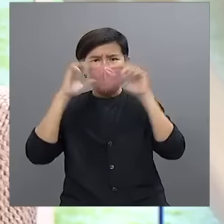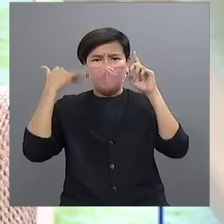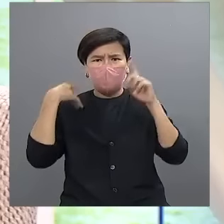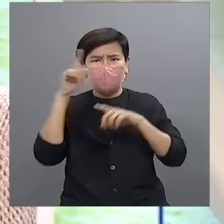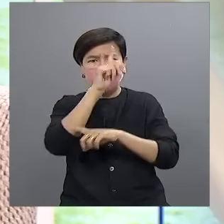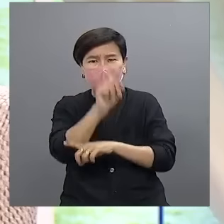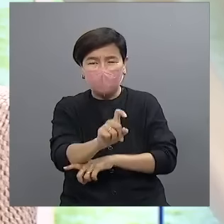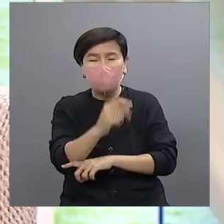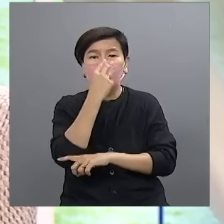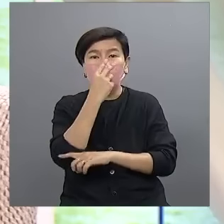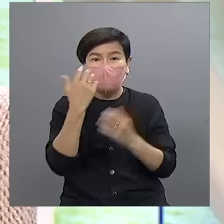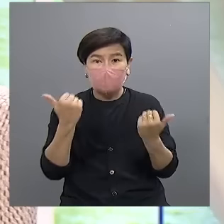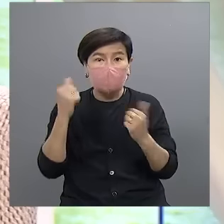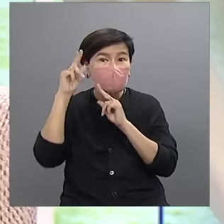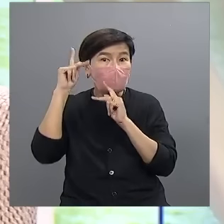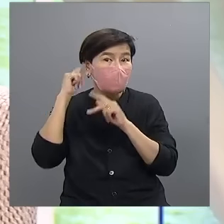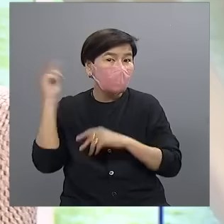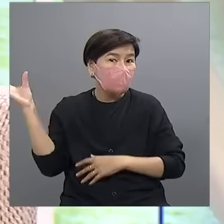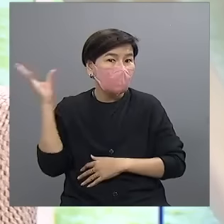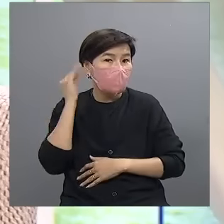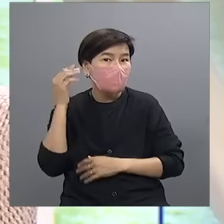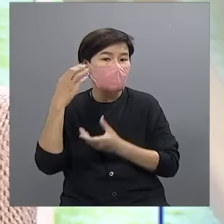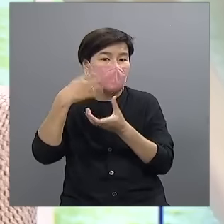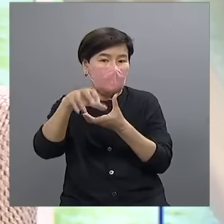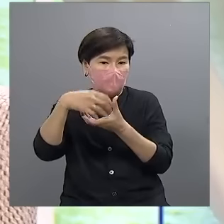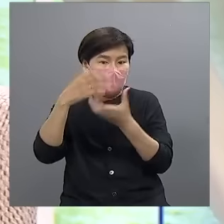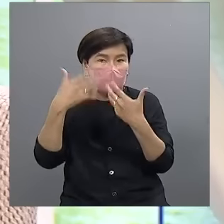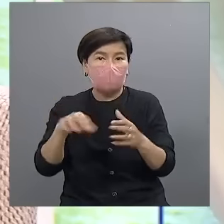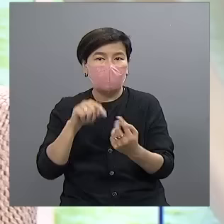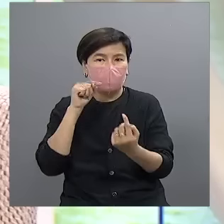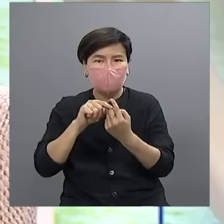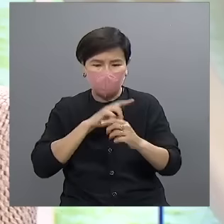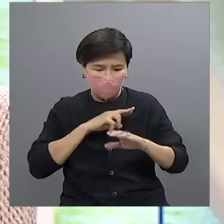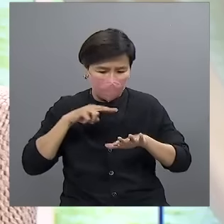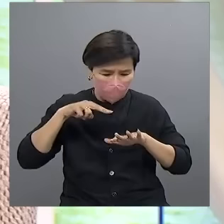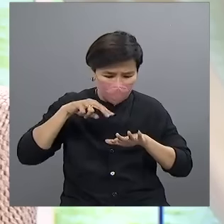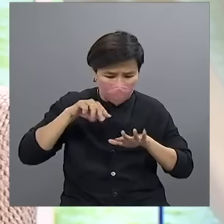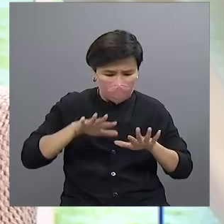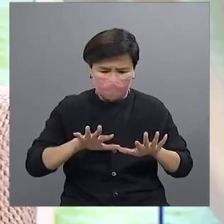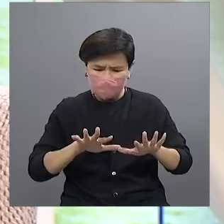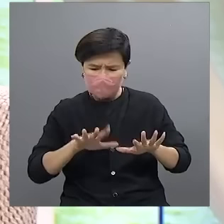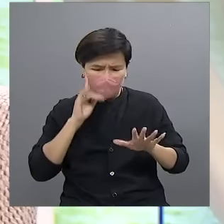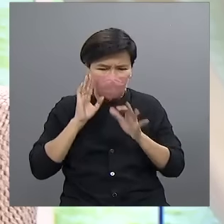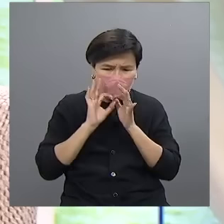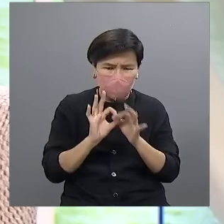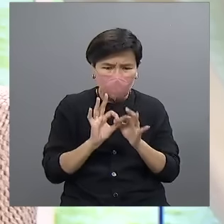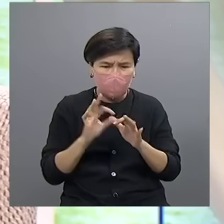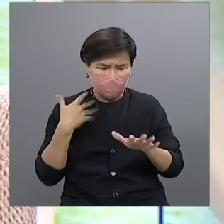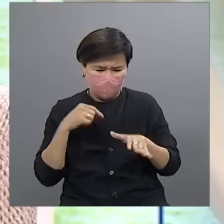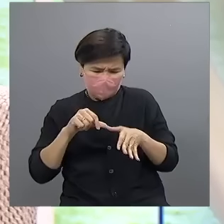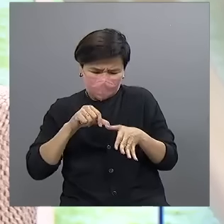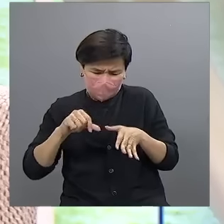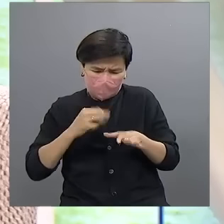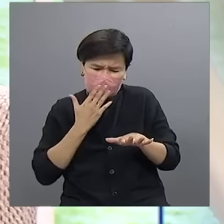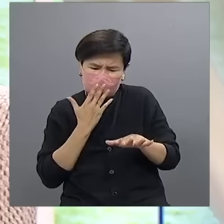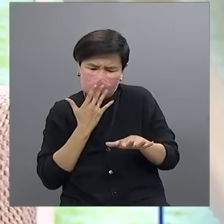เราสำรวจนะที่เรานเสนอคผชมไป หลายคนสำรวจเริมกดคามกงวลมัทีมีรอยขี่สีสี่จางที่เล